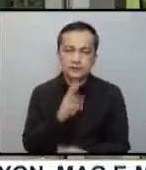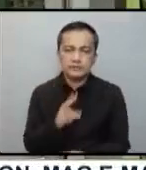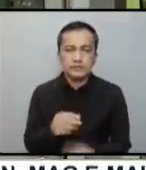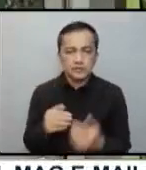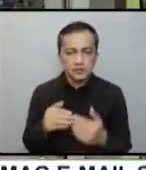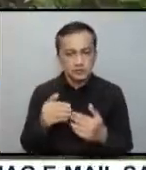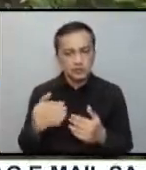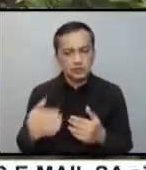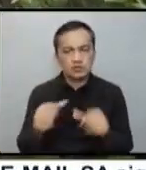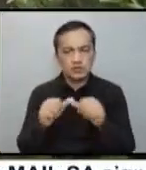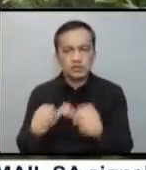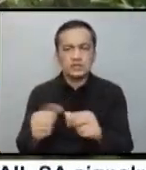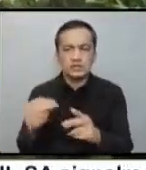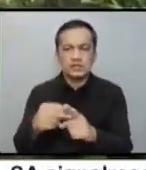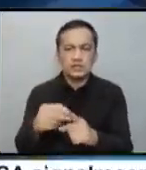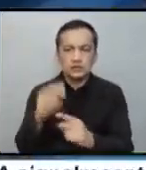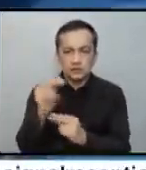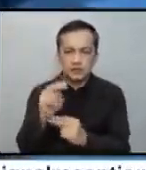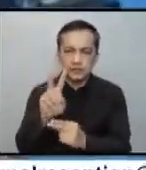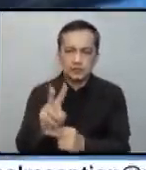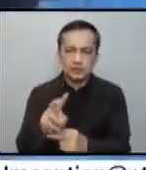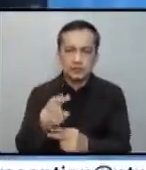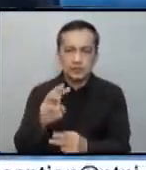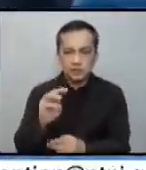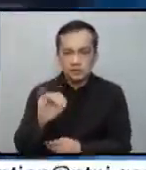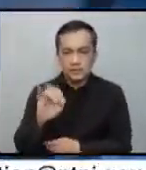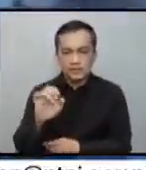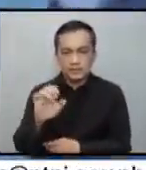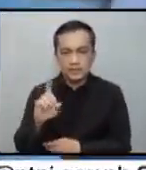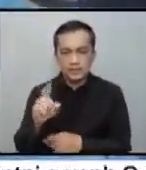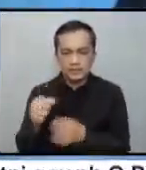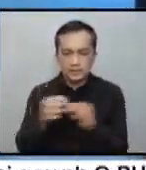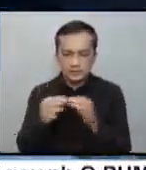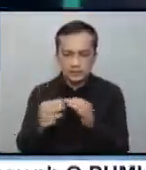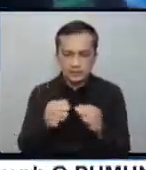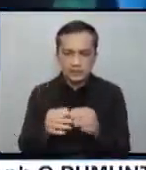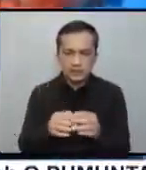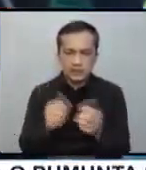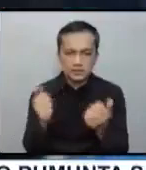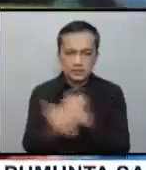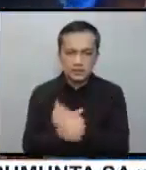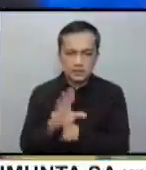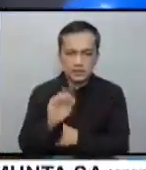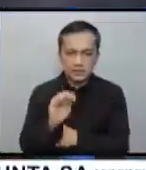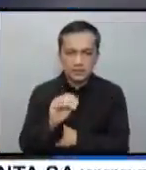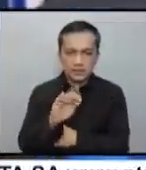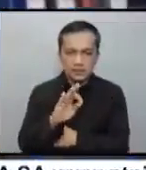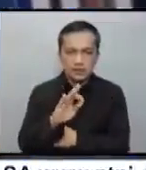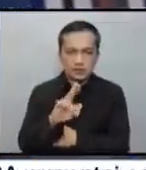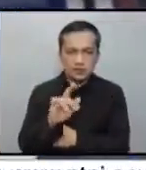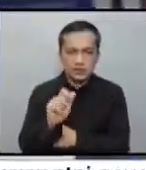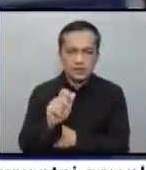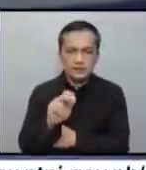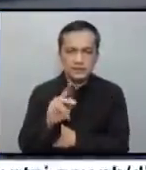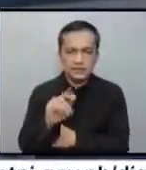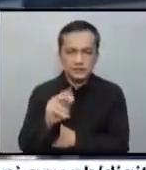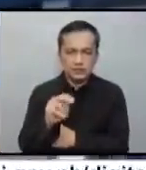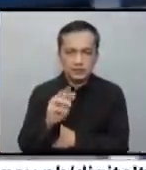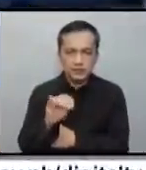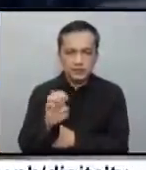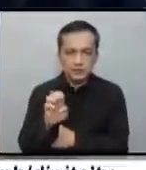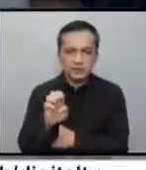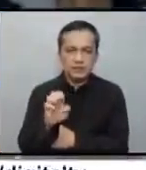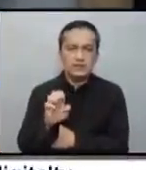2. Paliwanag na Maynila, pinapalitan ngayon ang 14 na ultrafiltration membrane ng Putatan Water Treatment Plant